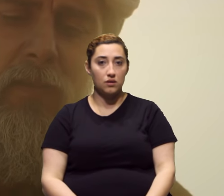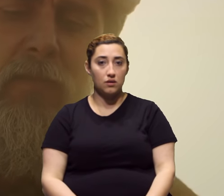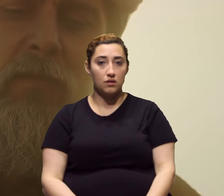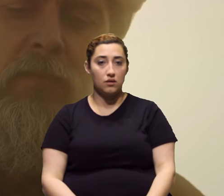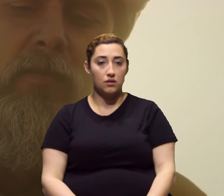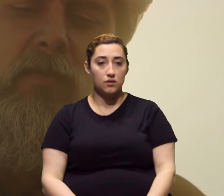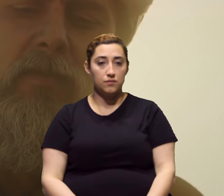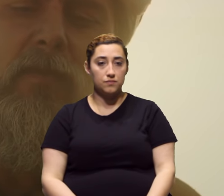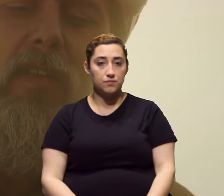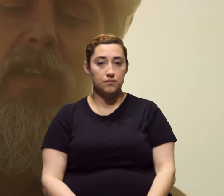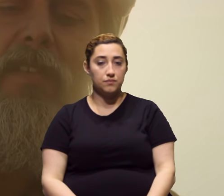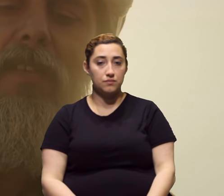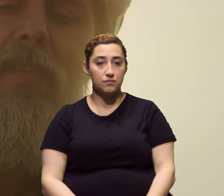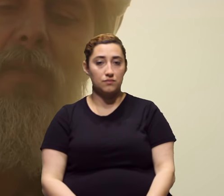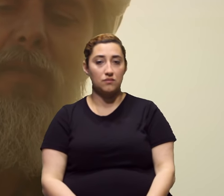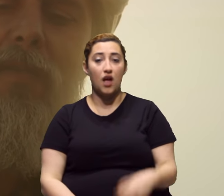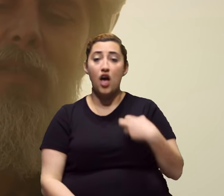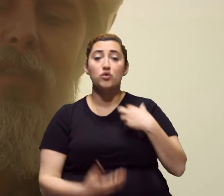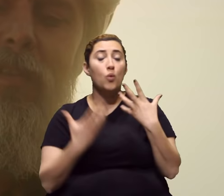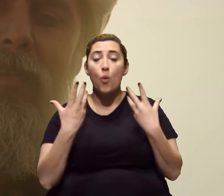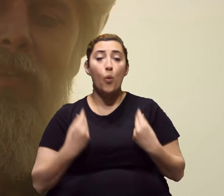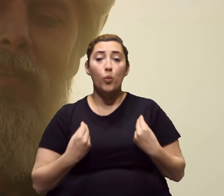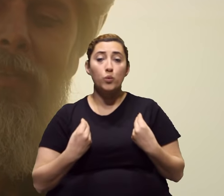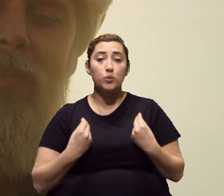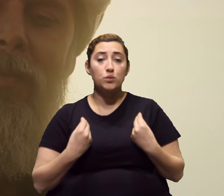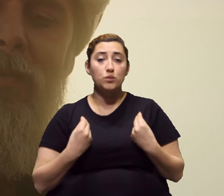Şeyhinin asasına aşkla bakıyor. Aşık oldur,